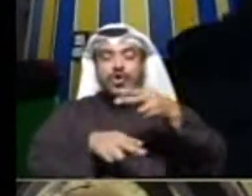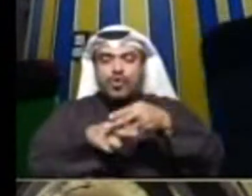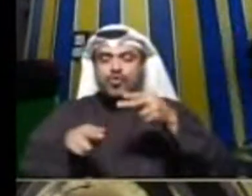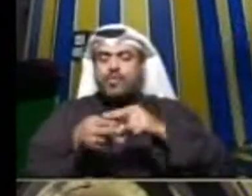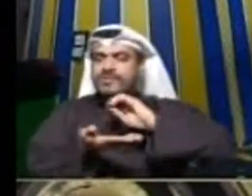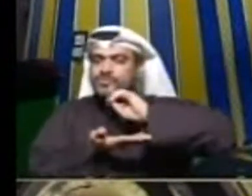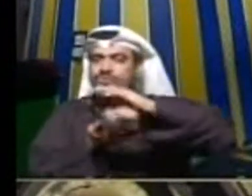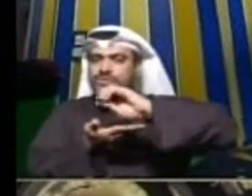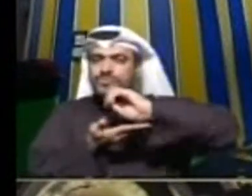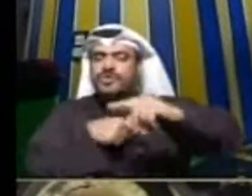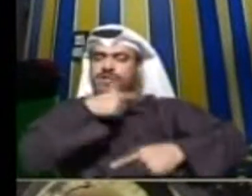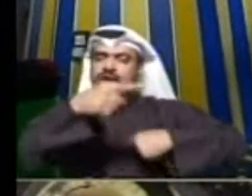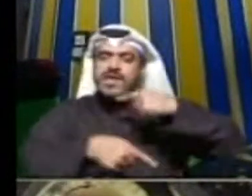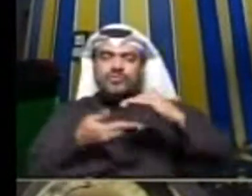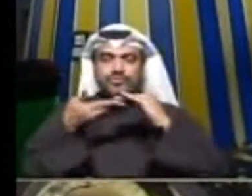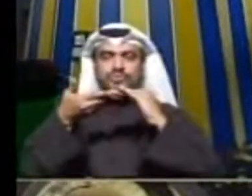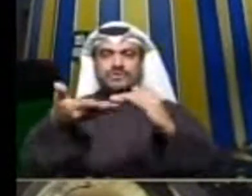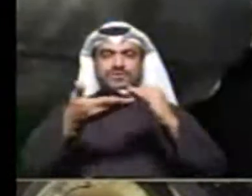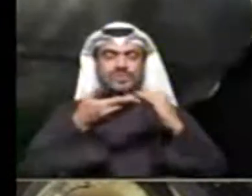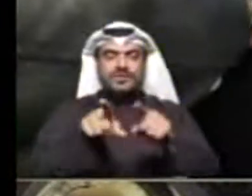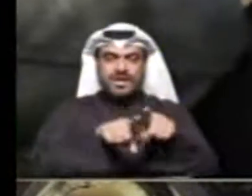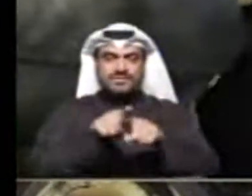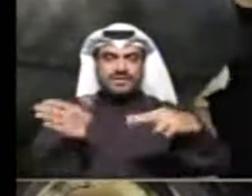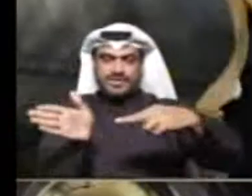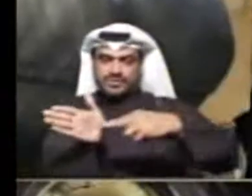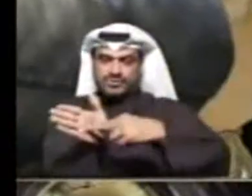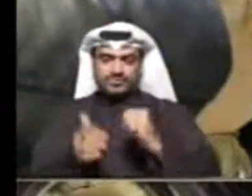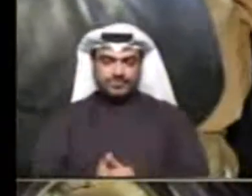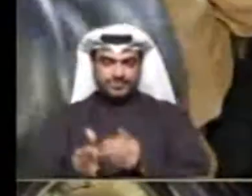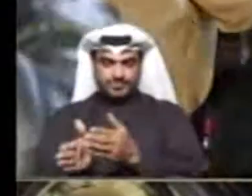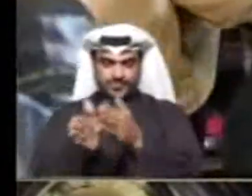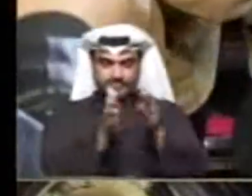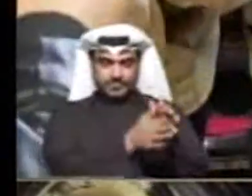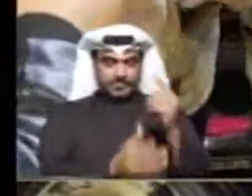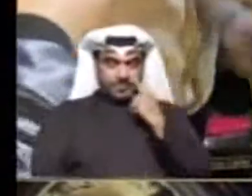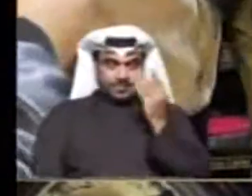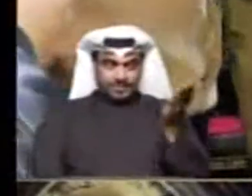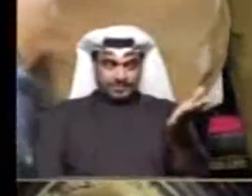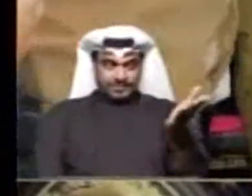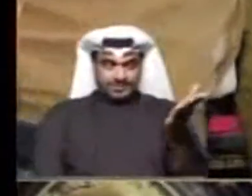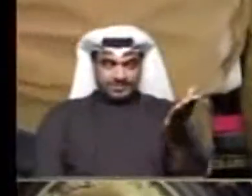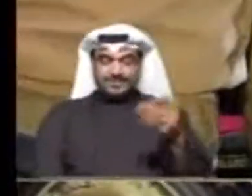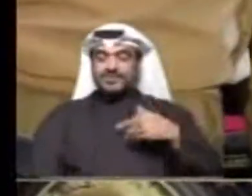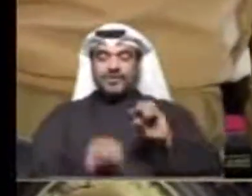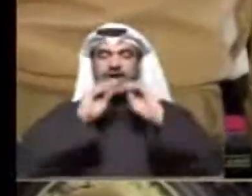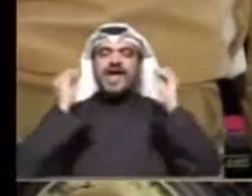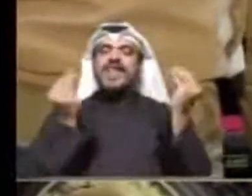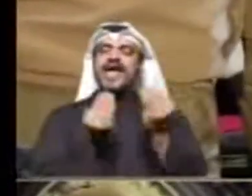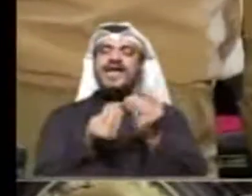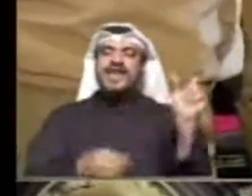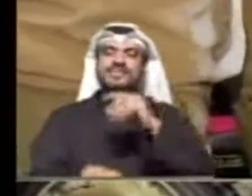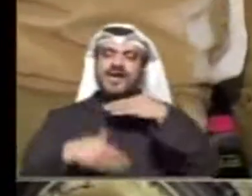ودائم كل مساعدة من أجل الشقاء السوريين. وخلال هذه الفعالية الإغاثية وزعت الهيئة مساعدات